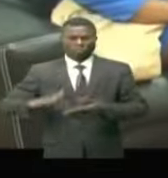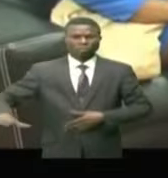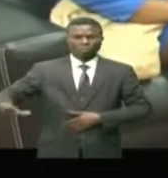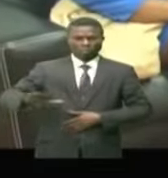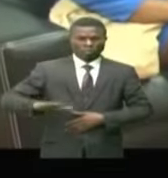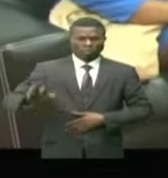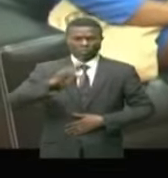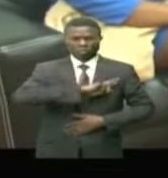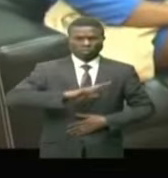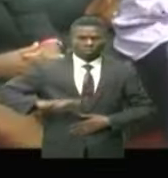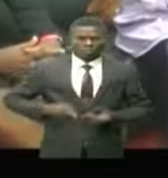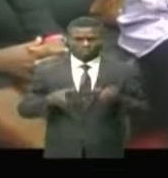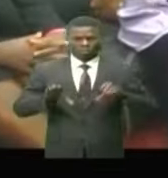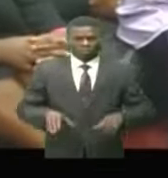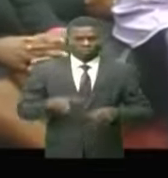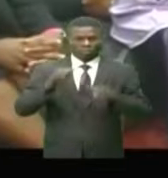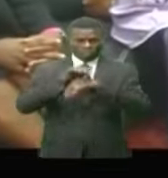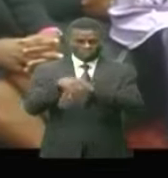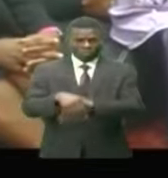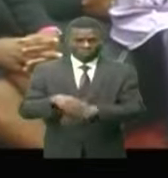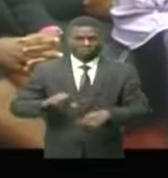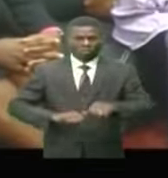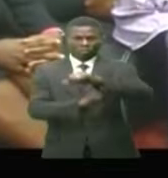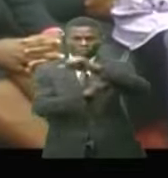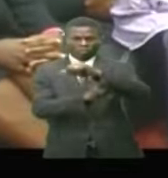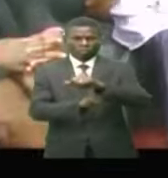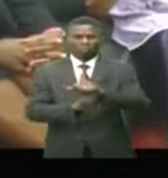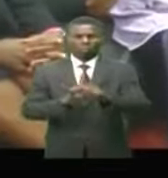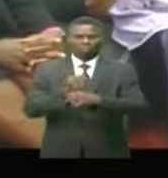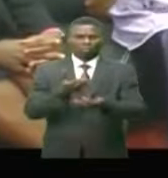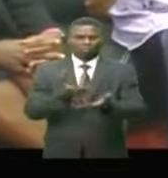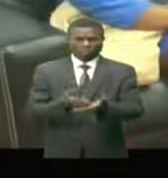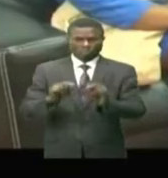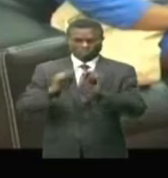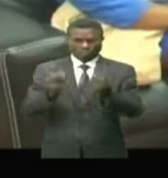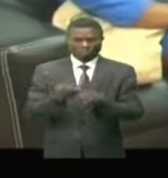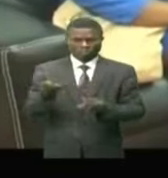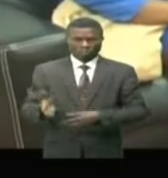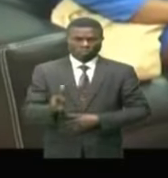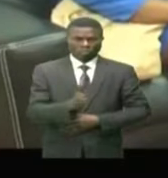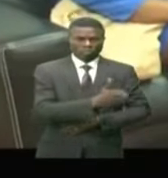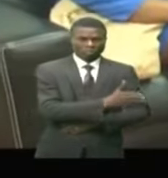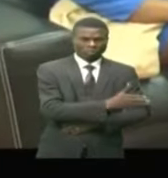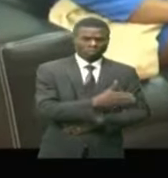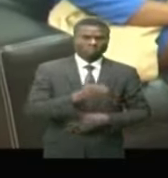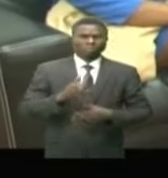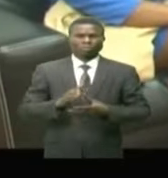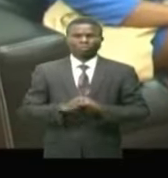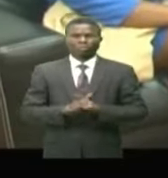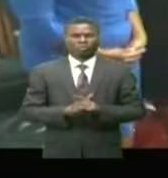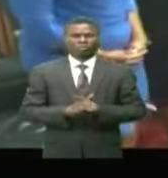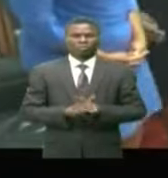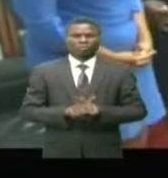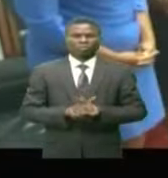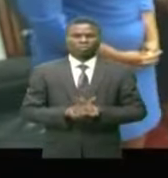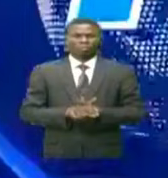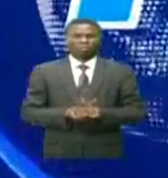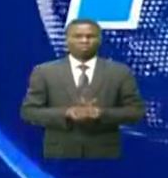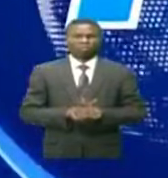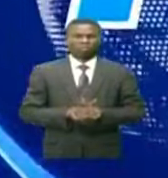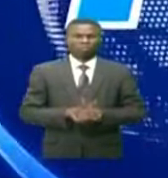la République démocratique du Congo. Il soutient la mise en place de la zone de libre-échange continentale africaine,